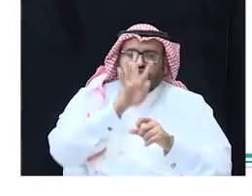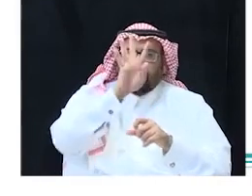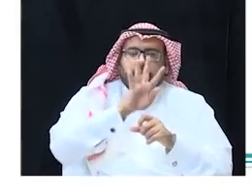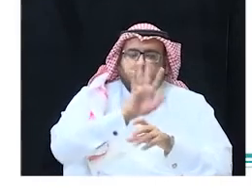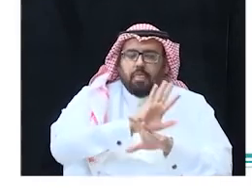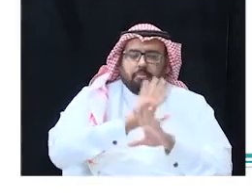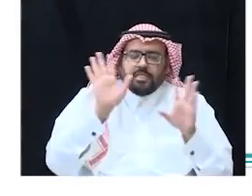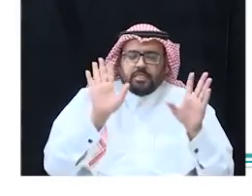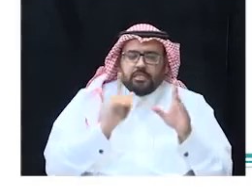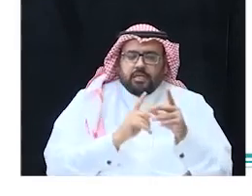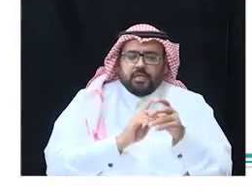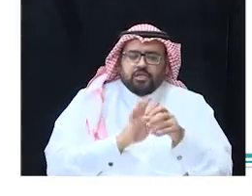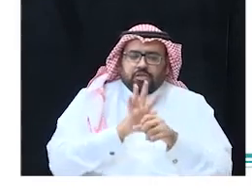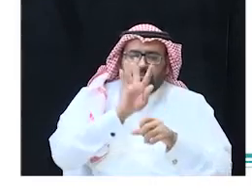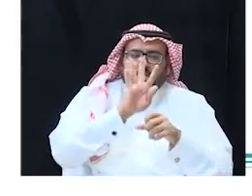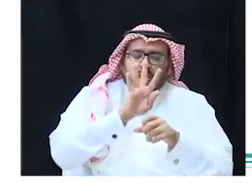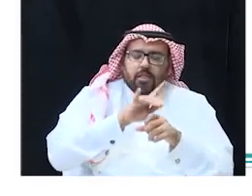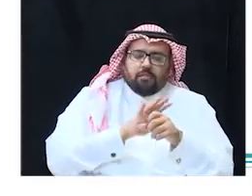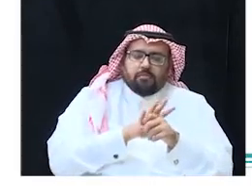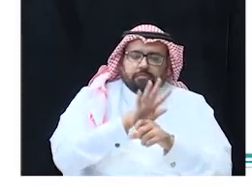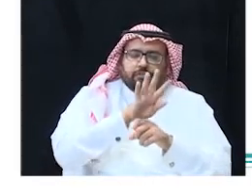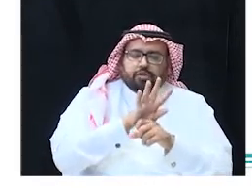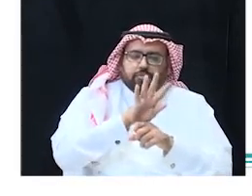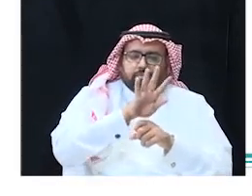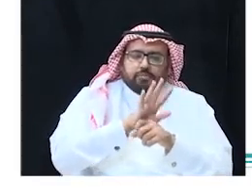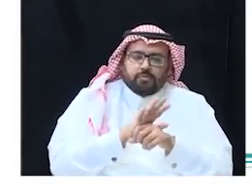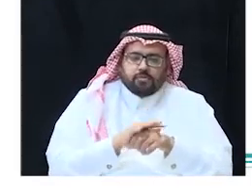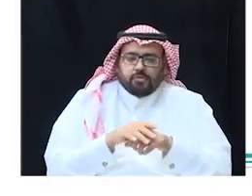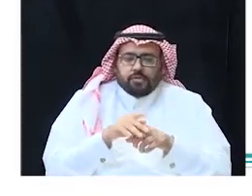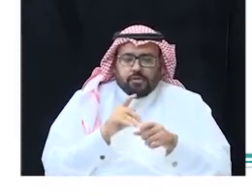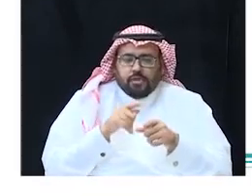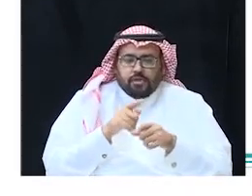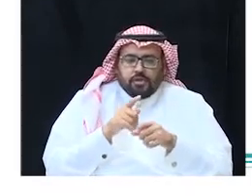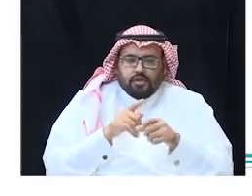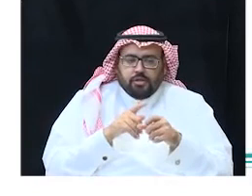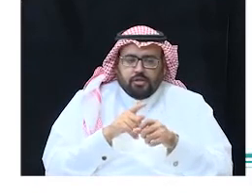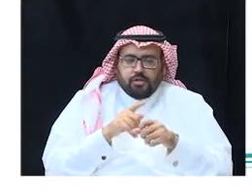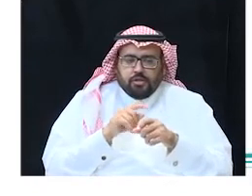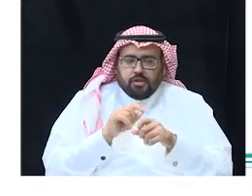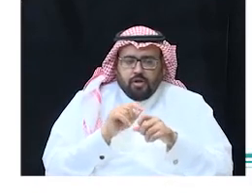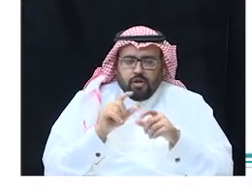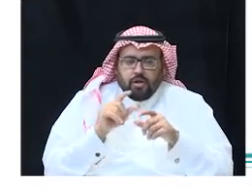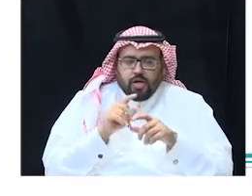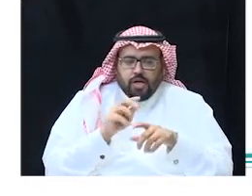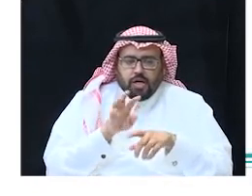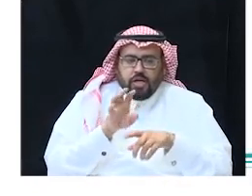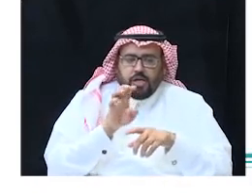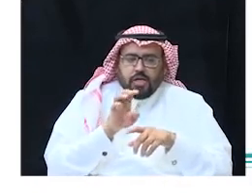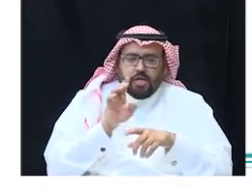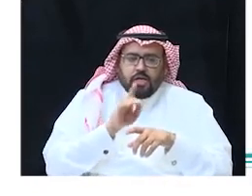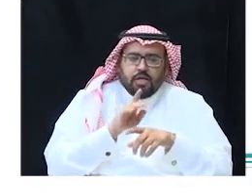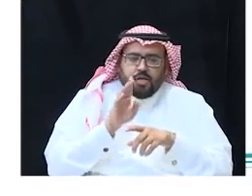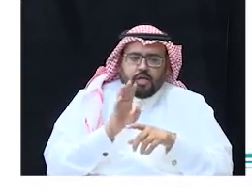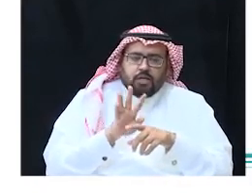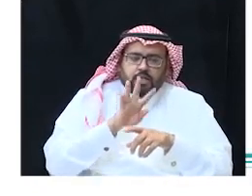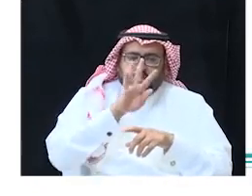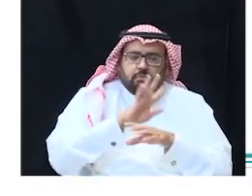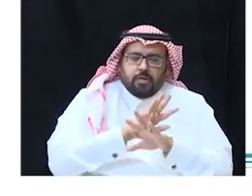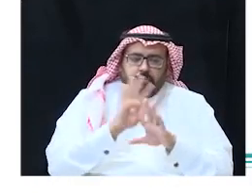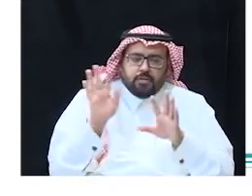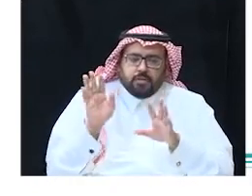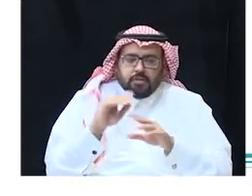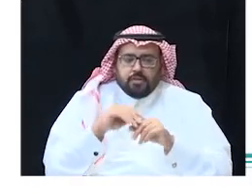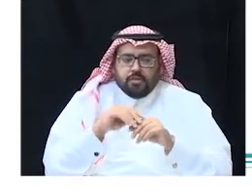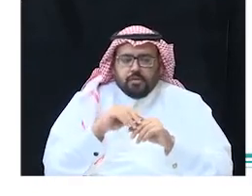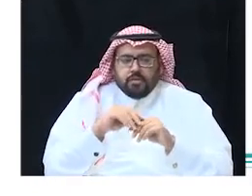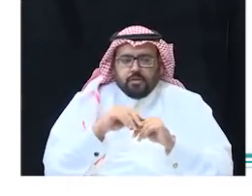البوصلة إلى القطب الشمالي للأرض. القطب الشمالي للأرض، طبعا احنا وضعناها كذا عشان نوضح لكم أنها تتجه